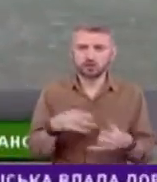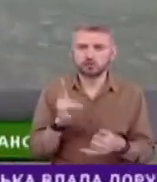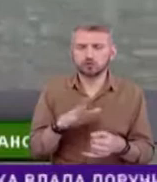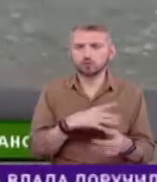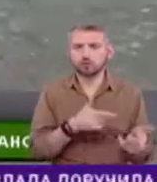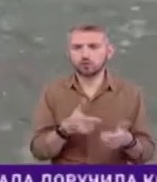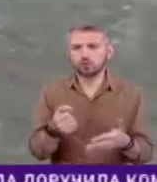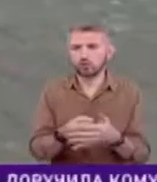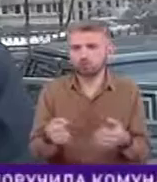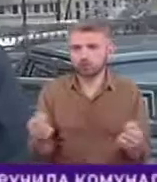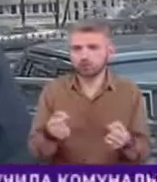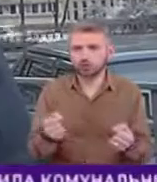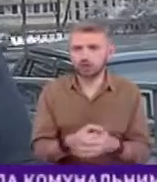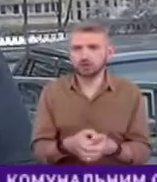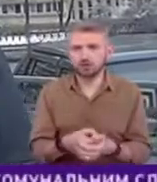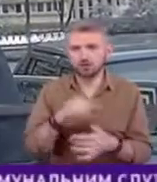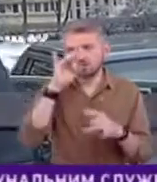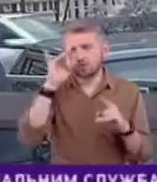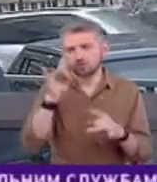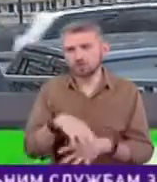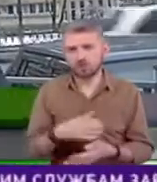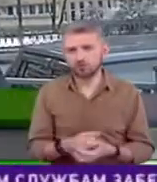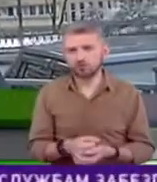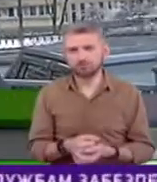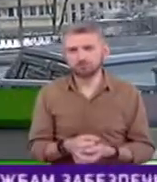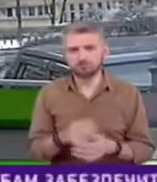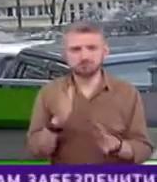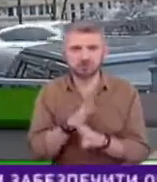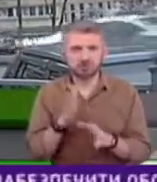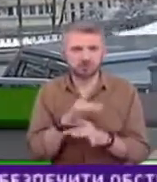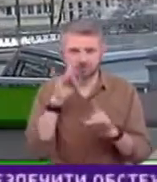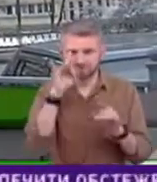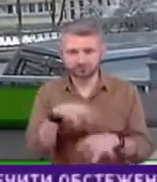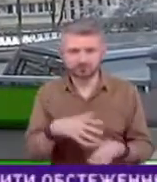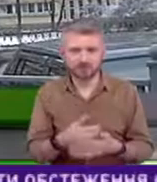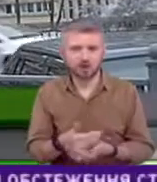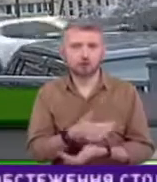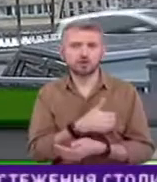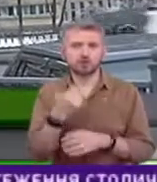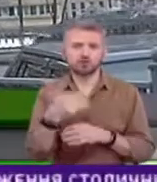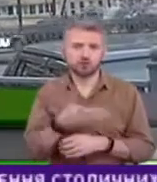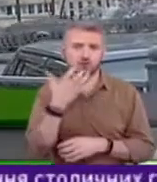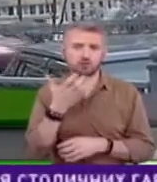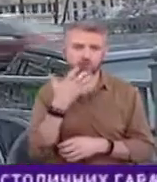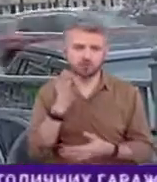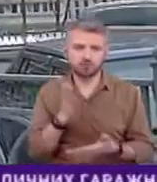готовий до похолодання. Неожиданно якраз погодка. Хотілося вже